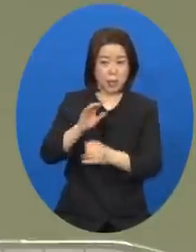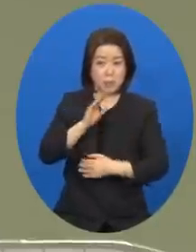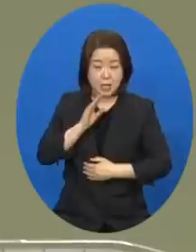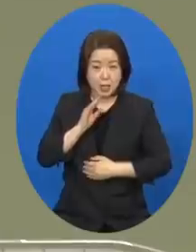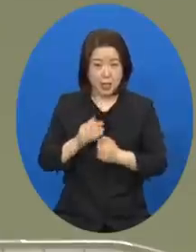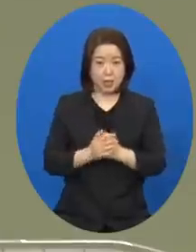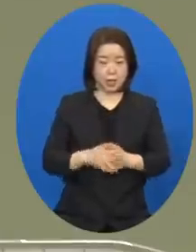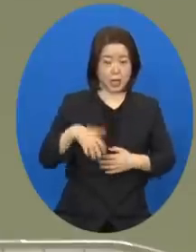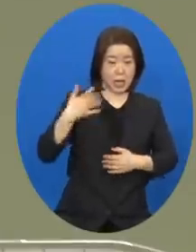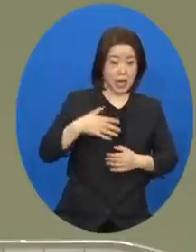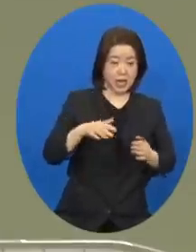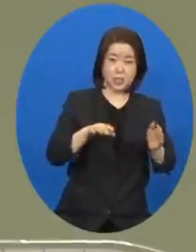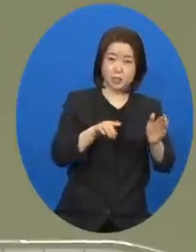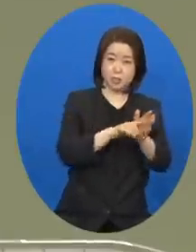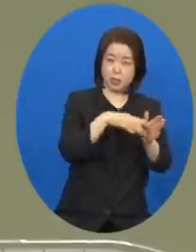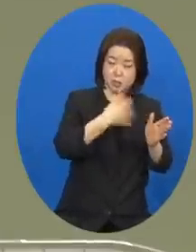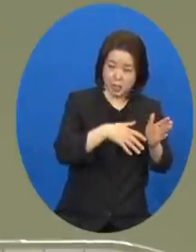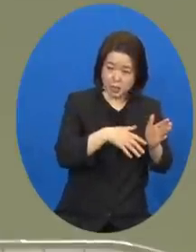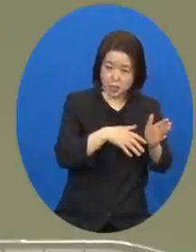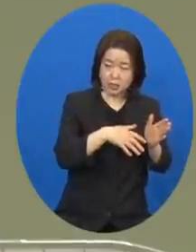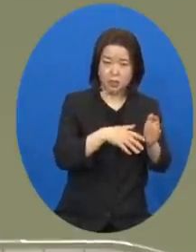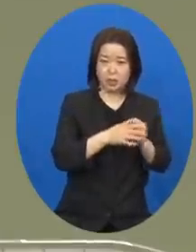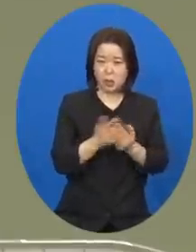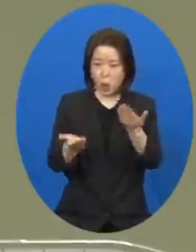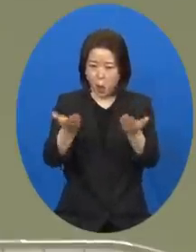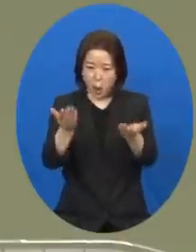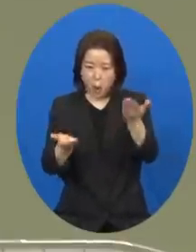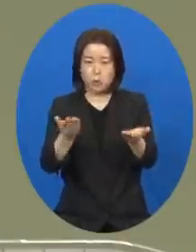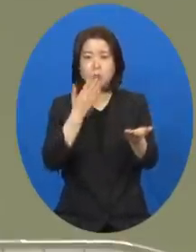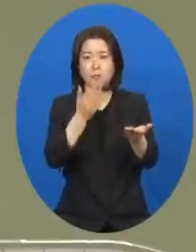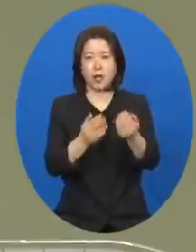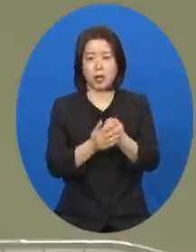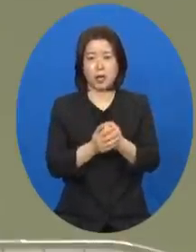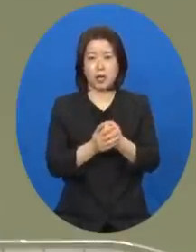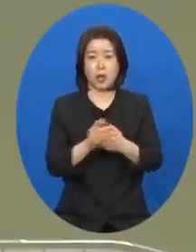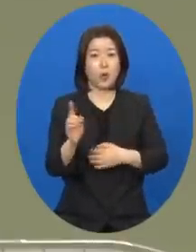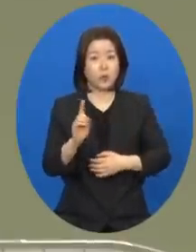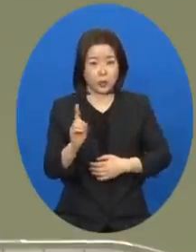아직도 예수를 진짜 믿는 건 아닌가. 그건 원수를